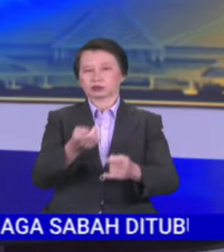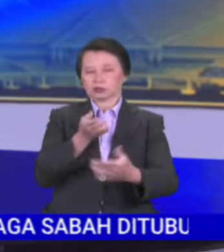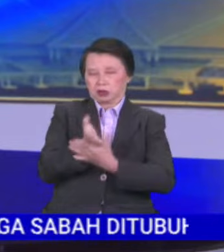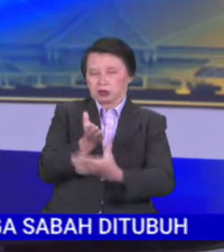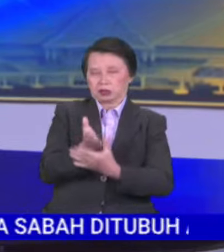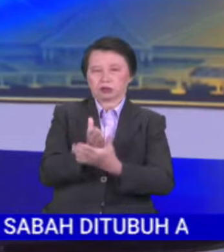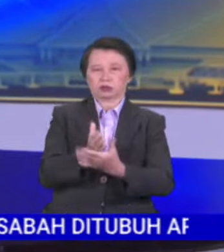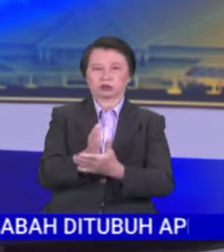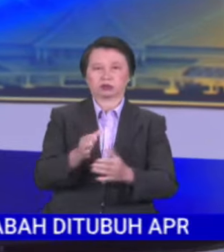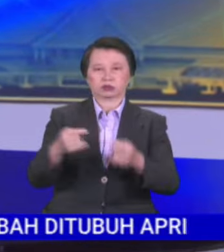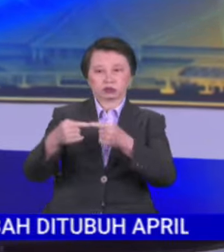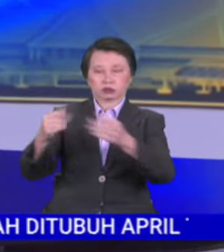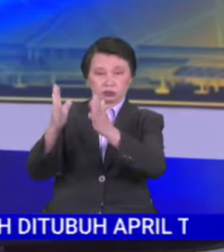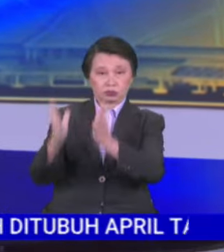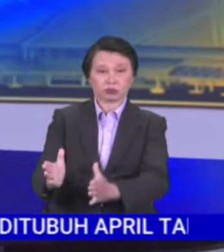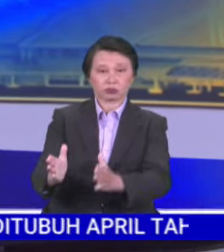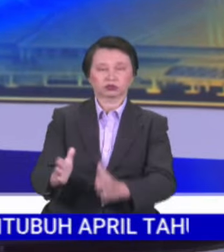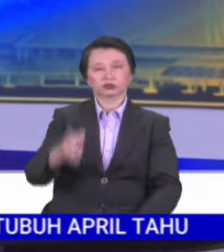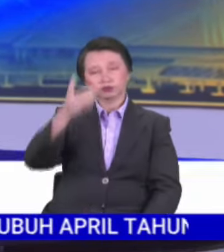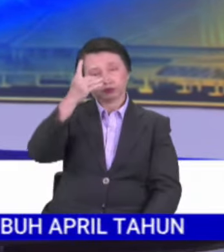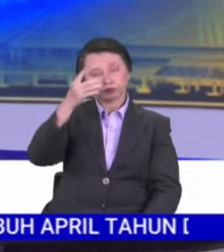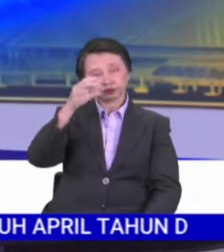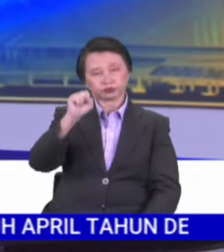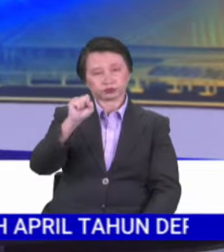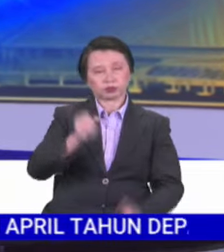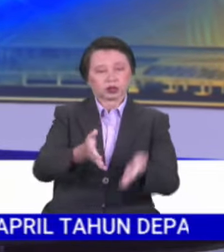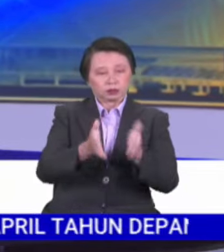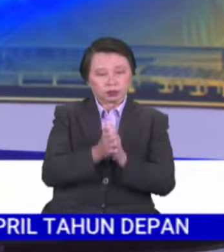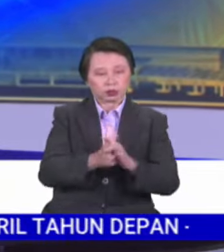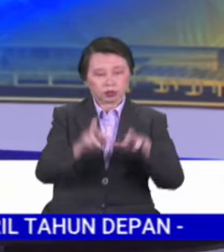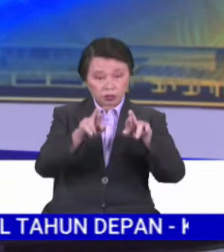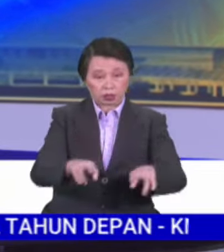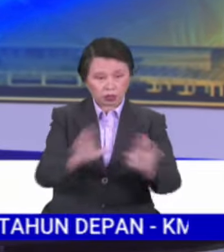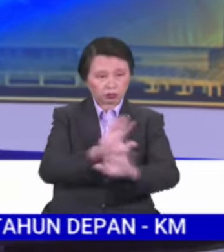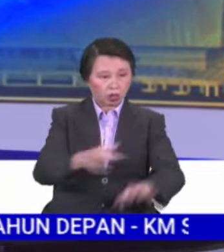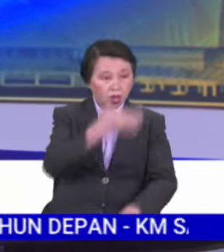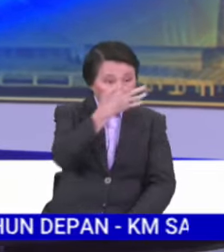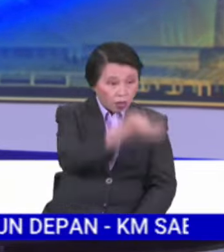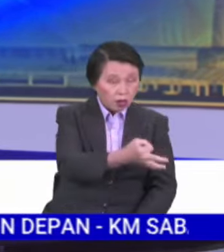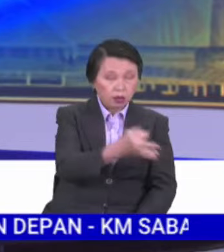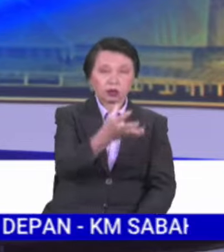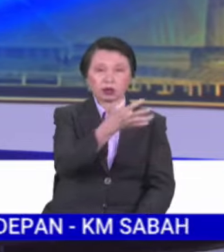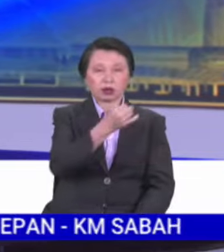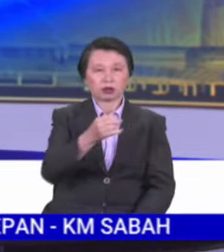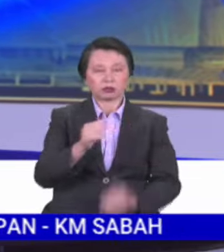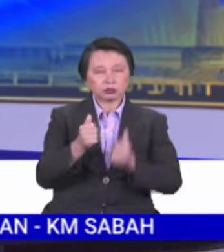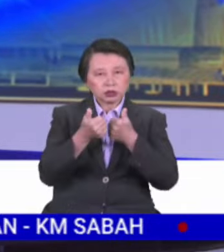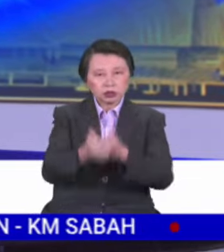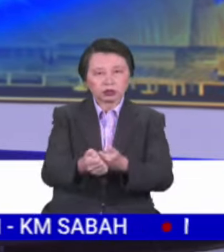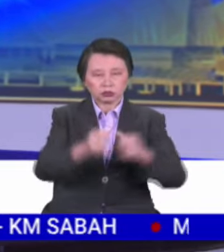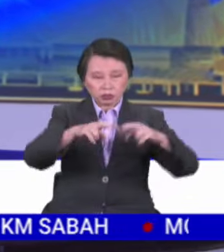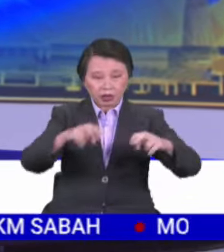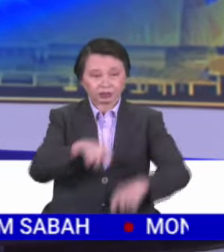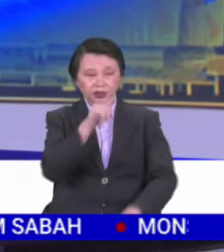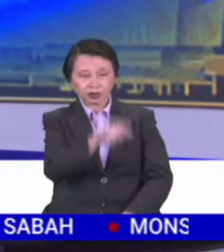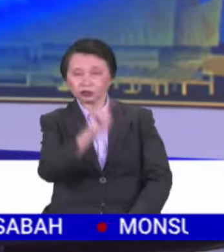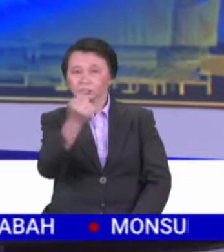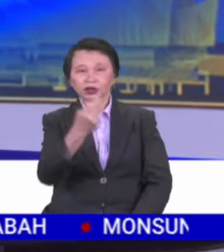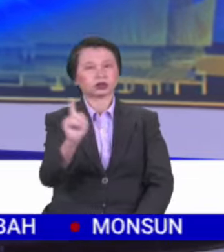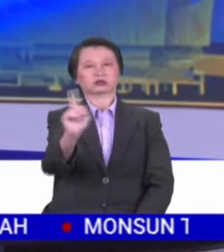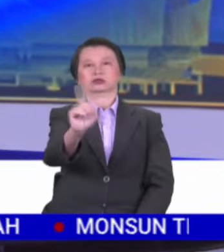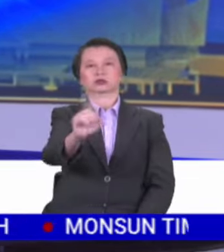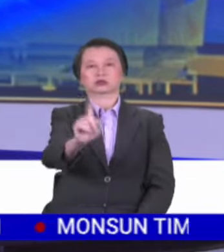psikologi pembangkang. Datuk Seri Ismail Sabri Yaakob meminta agar rakyat tidak terpengaruh dan berpandukan kajian itu